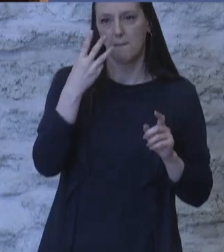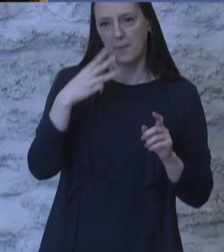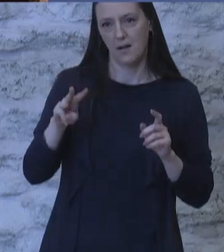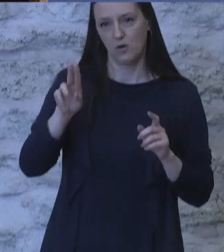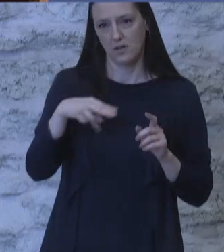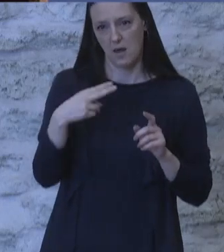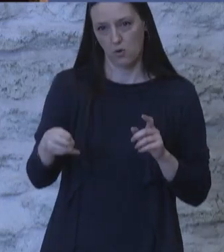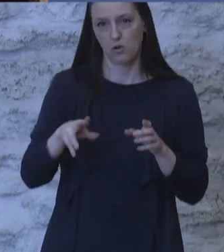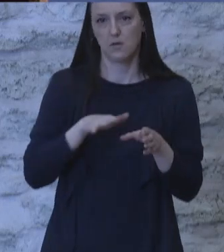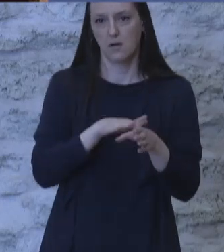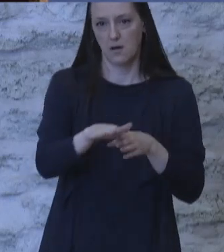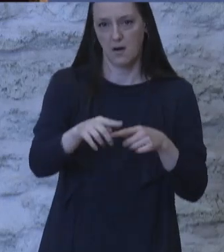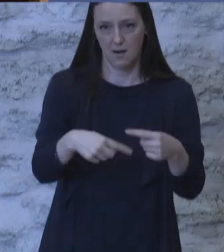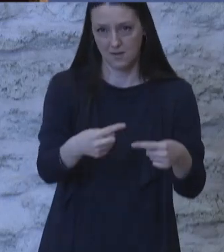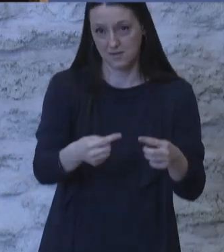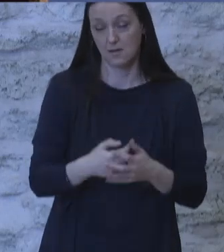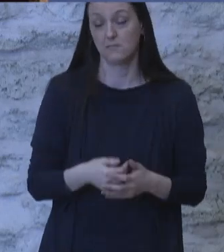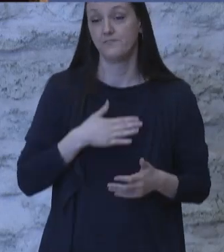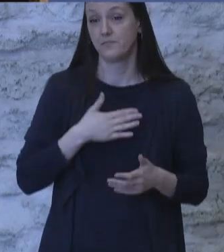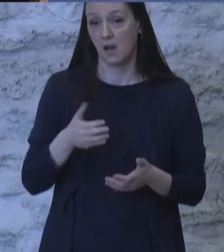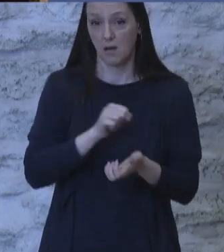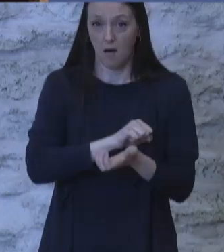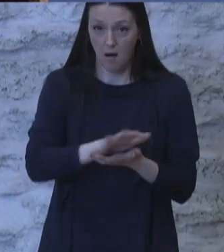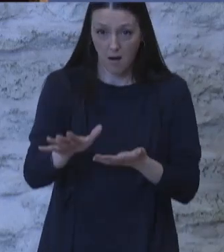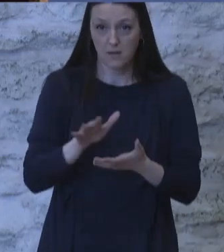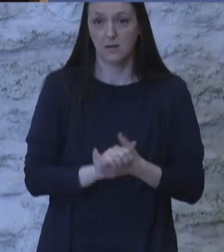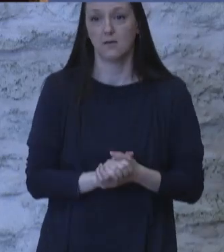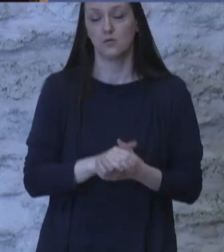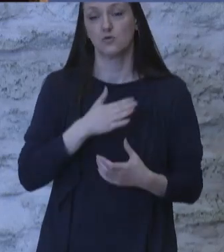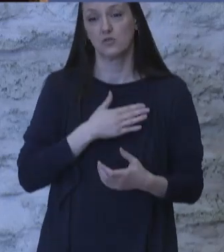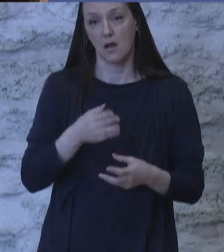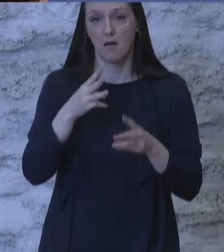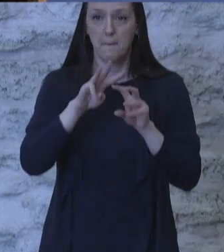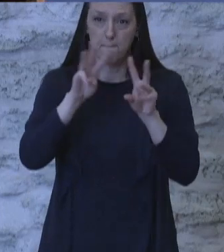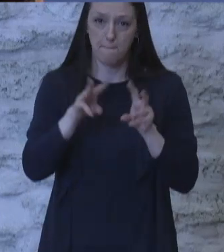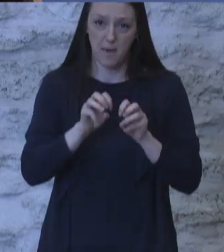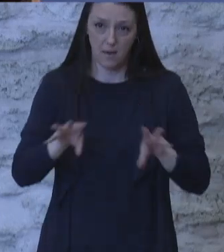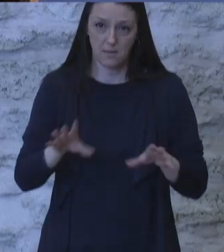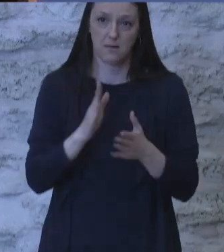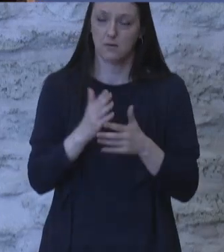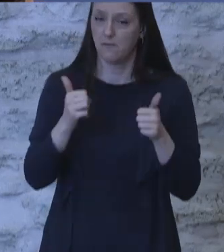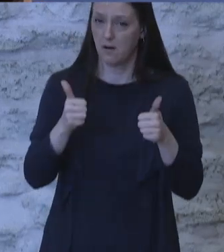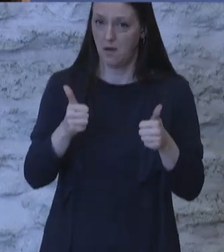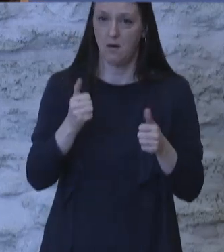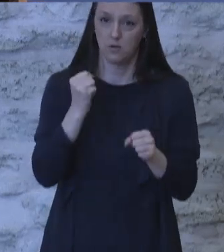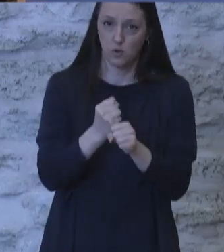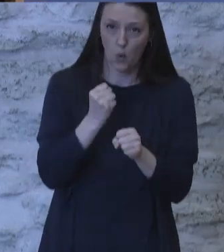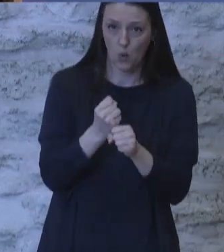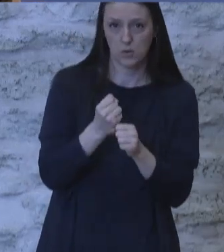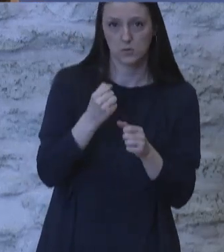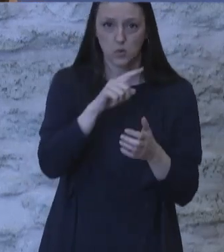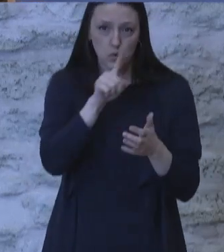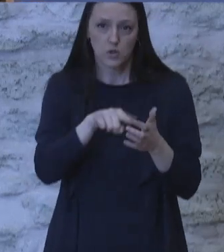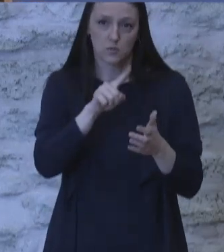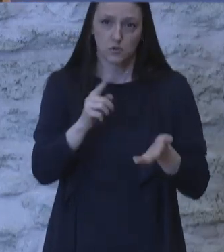tänan, ma tänan ära meediat, ma tänan avaliku meediat, on tehtud väga head tööd. Nüüd me oleme püünud